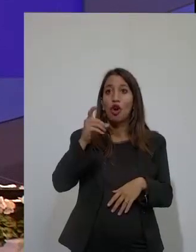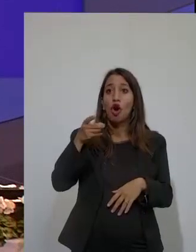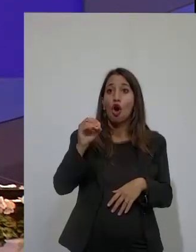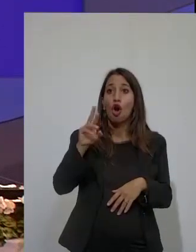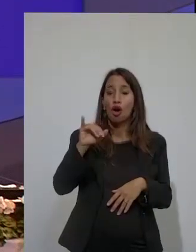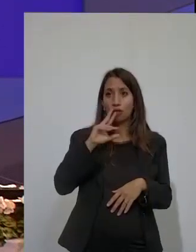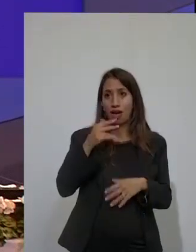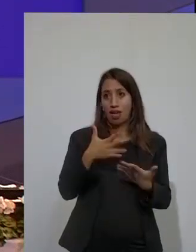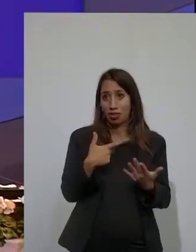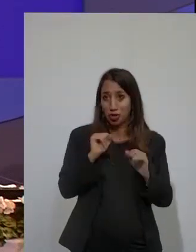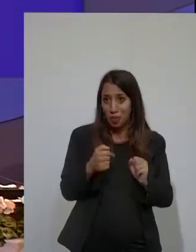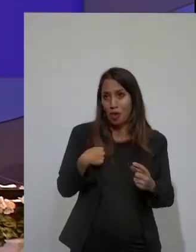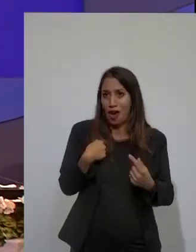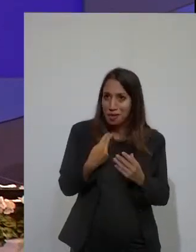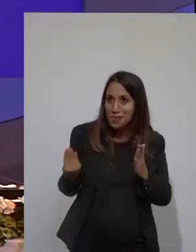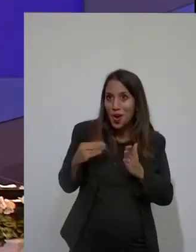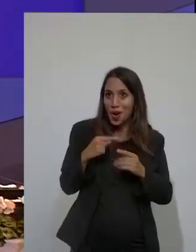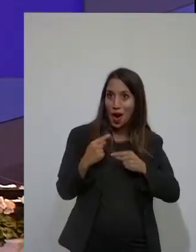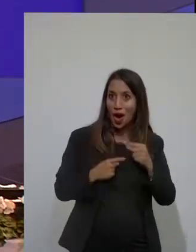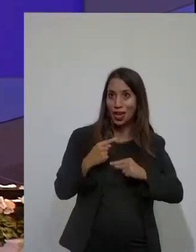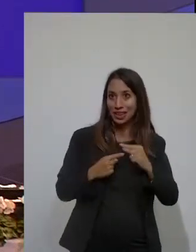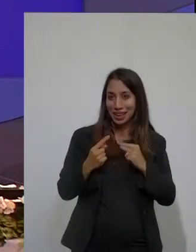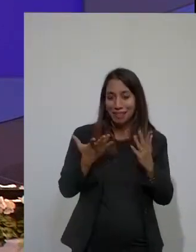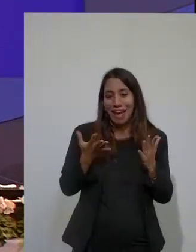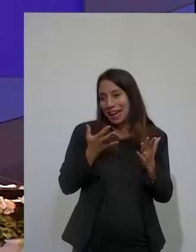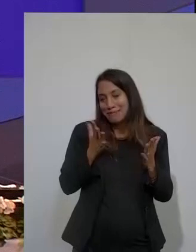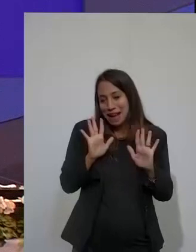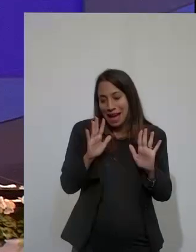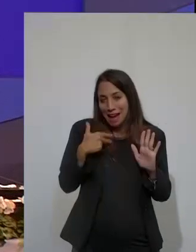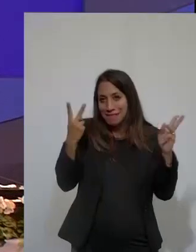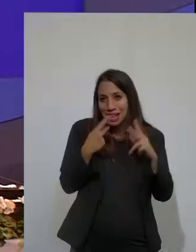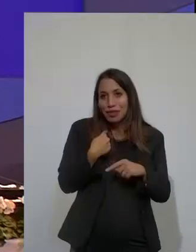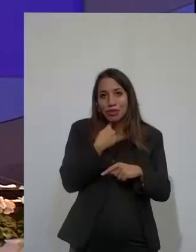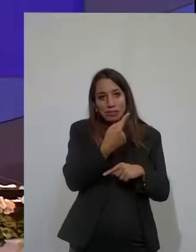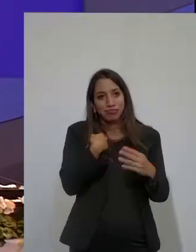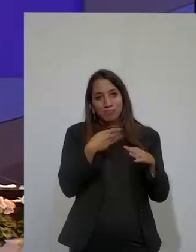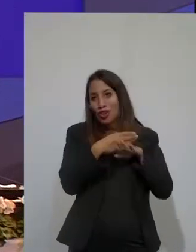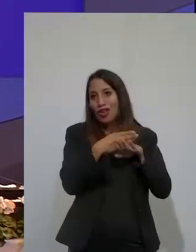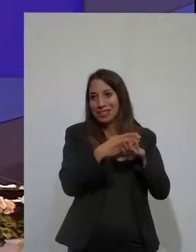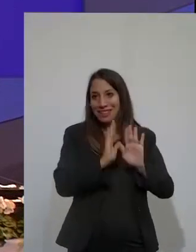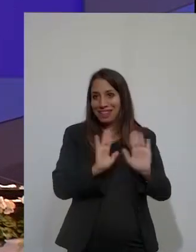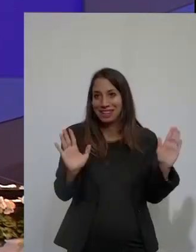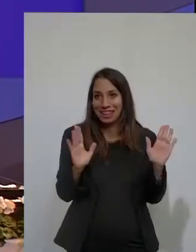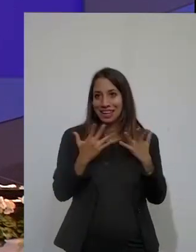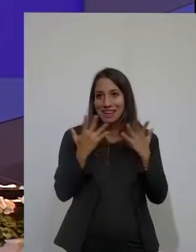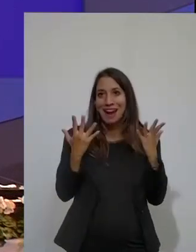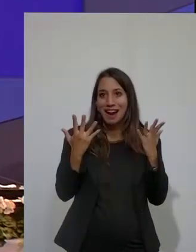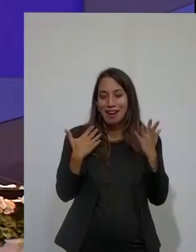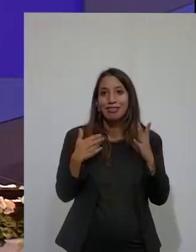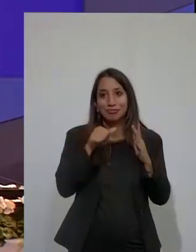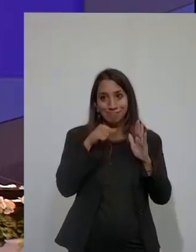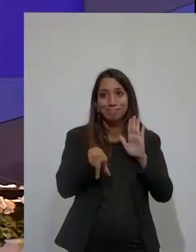tema continuare, e quindi vuol dire che c'è una condivisione di intenti. Abbiamo assolutamente,